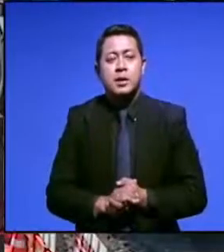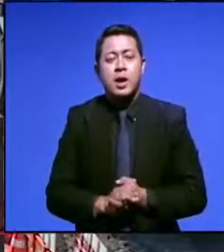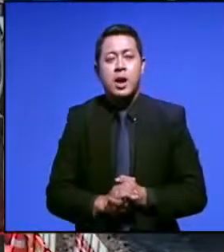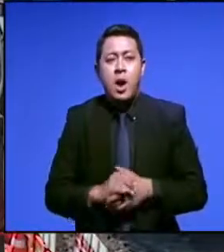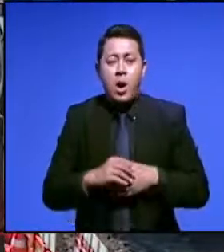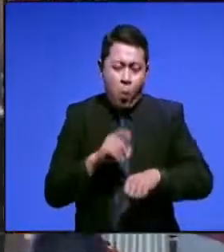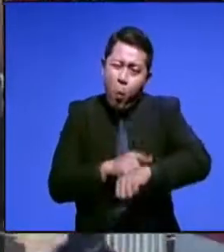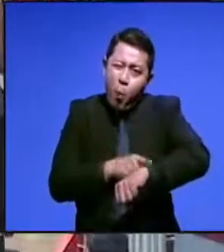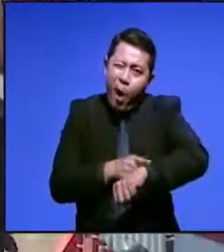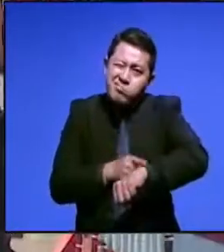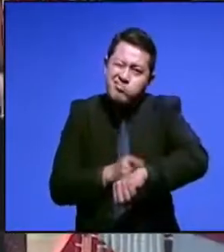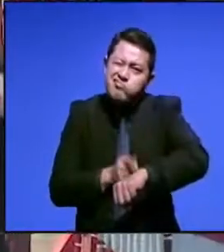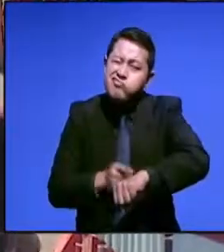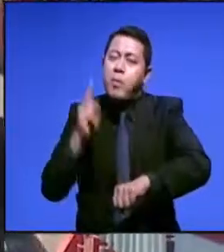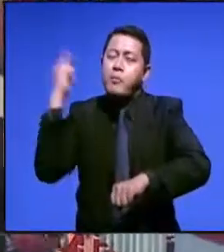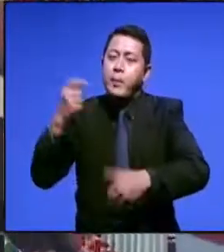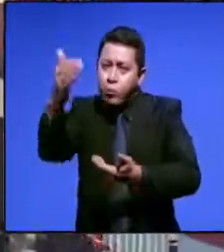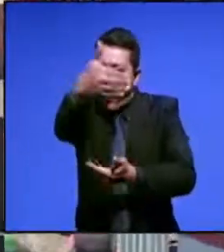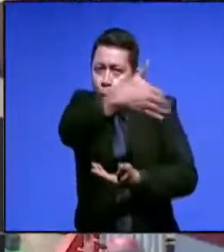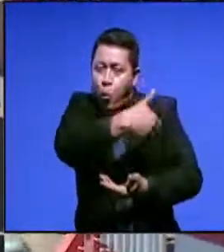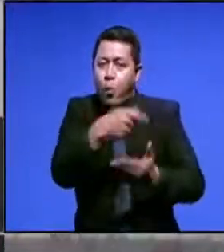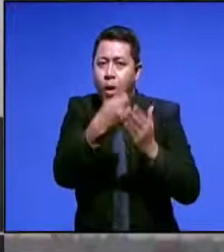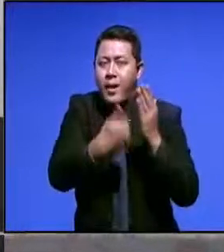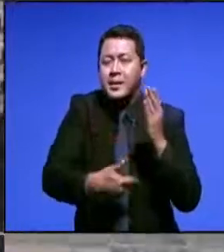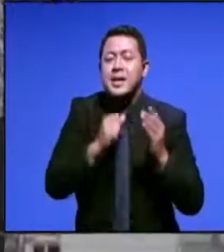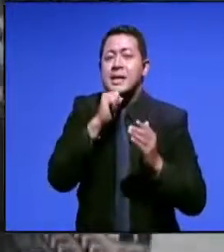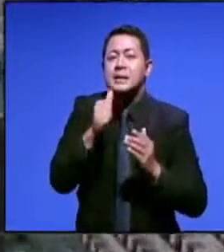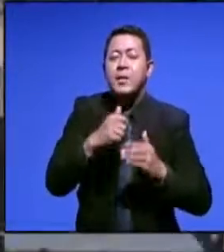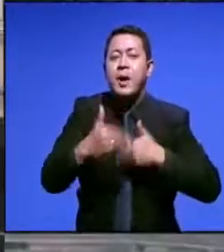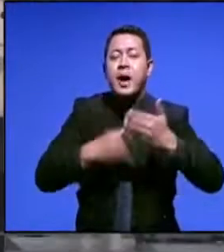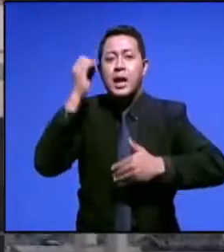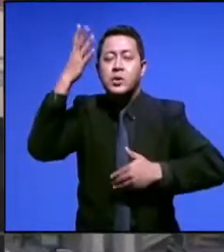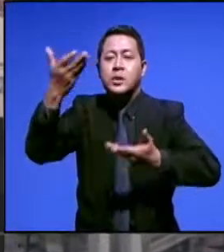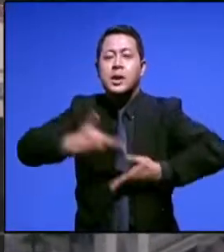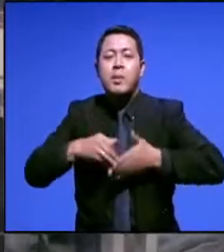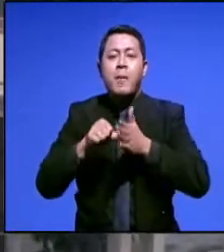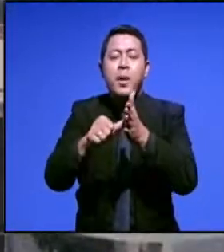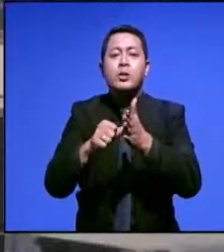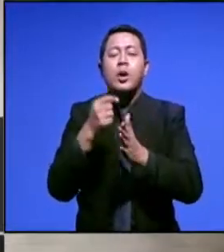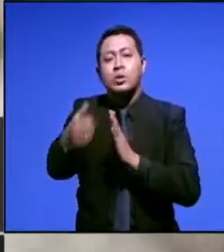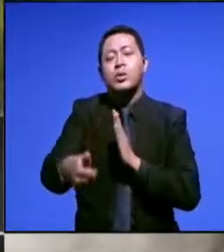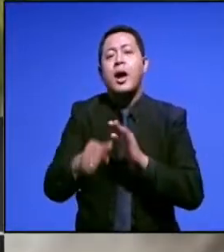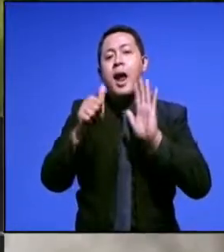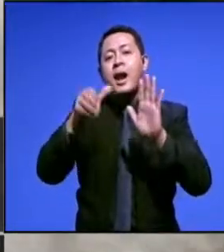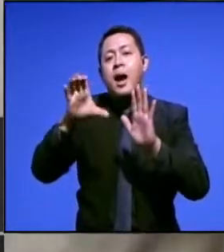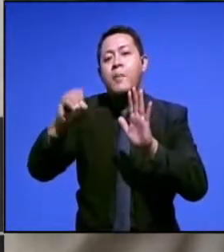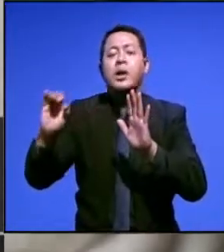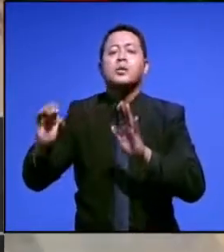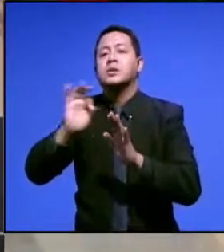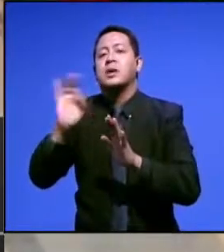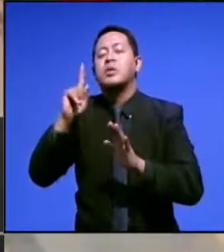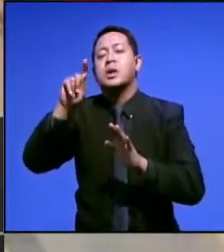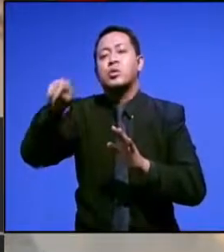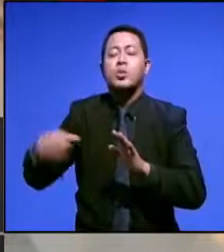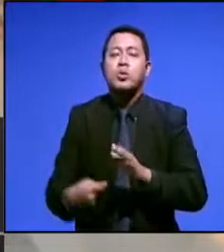Dikejar waktu, pemerintah tengah menyaring data siapa saja karyawan swasta yang akan menerima bantuan tunai Rp600.000 per